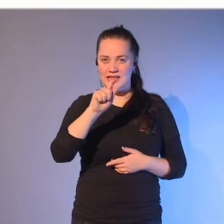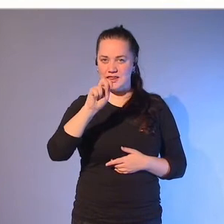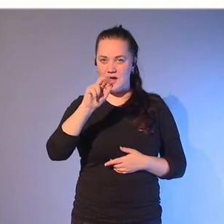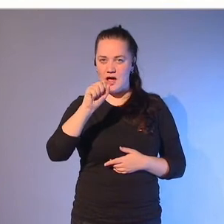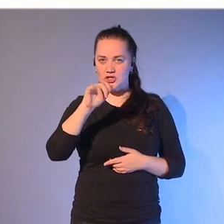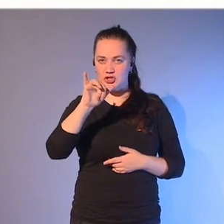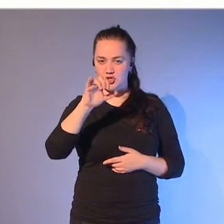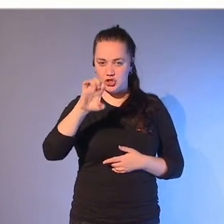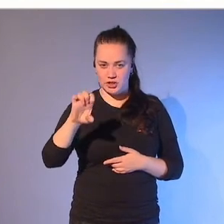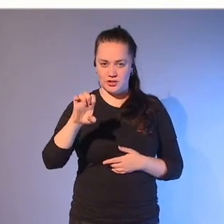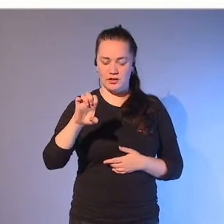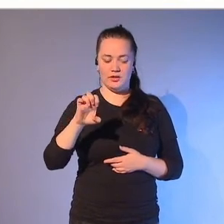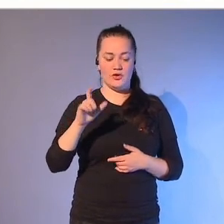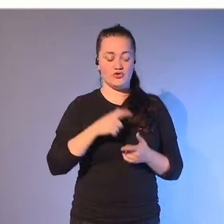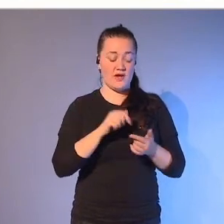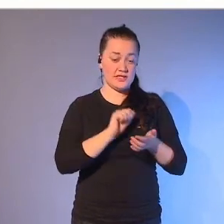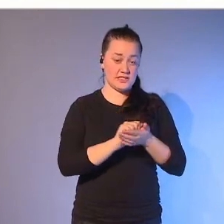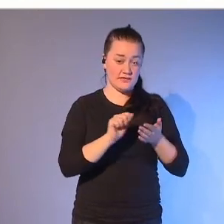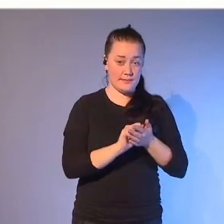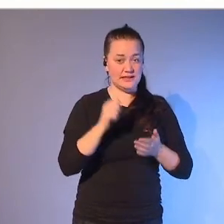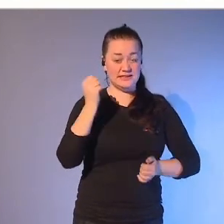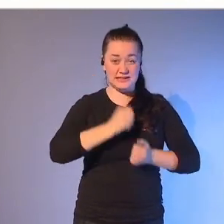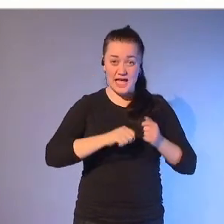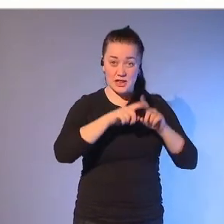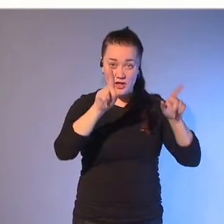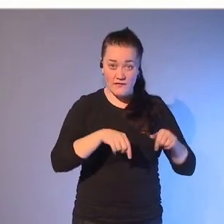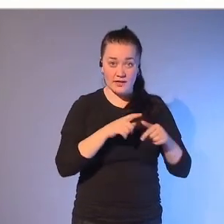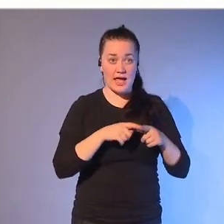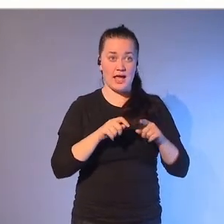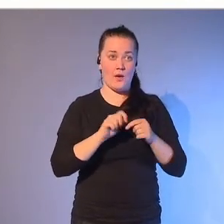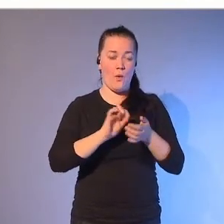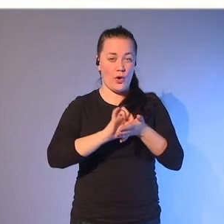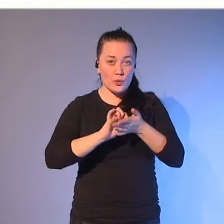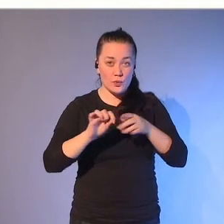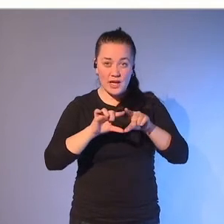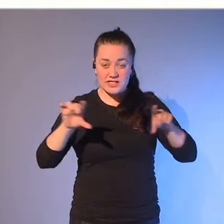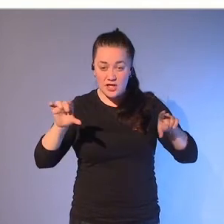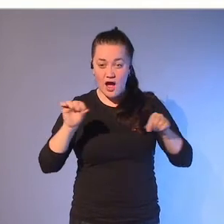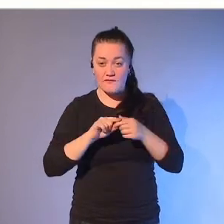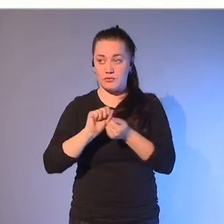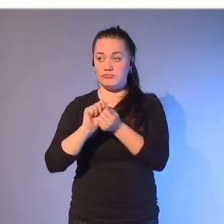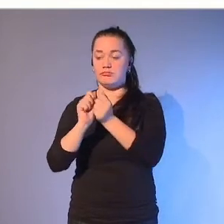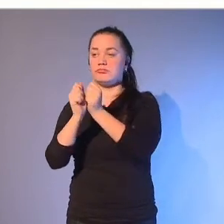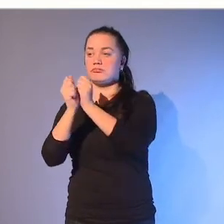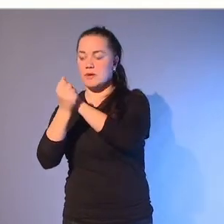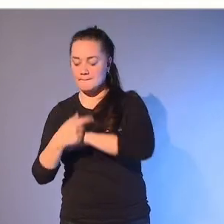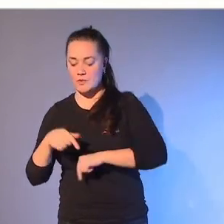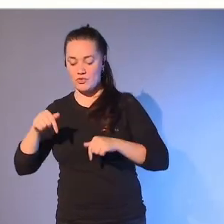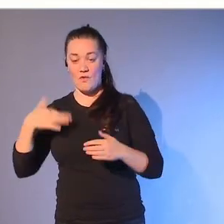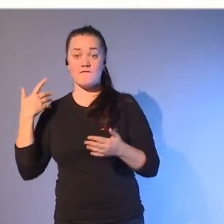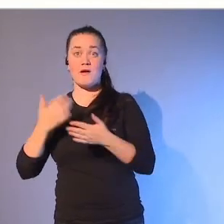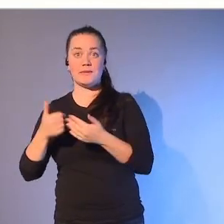da med steintavler, runestaver, papyrus, pergament, og så videre, til vi får den store endringen i